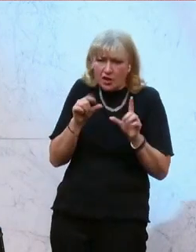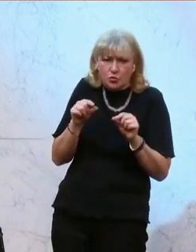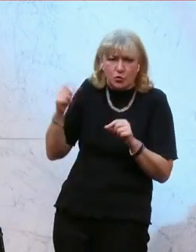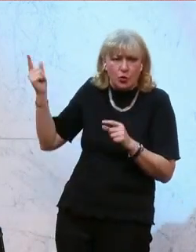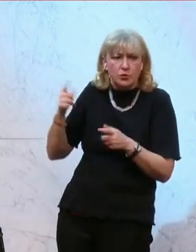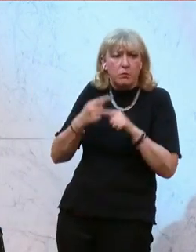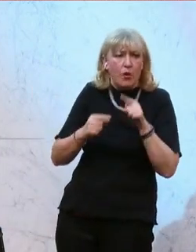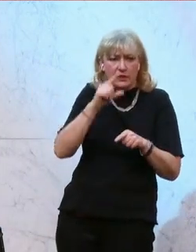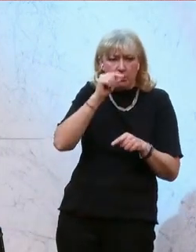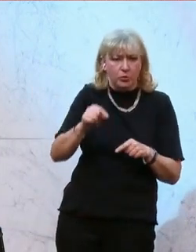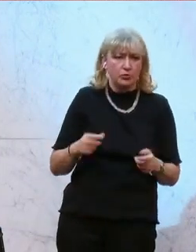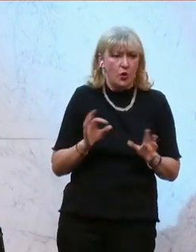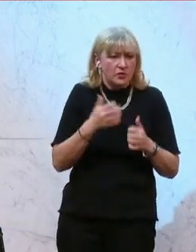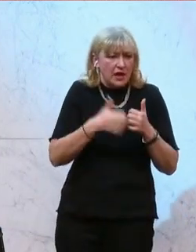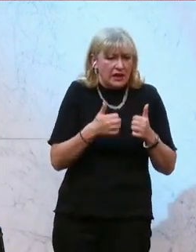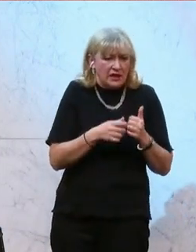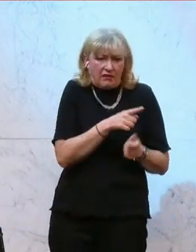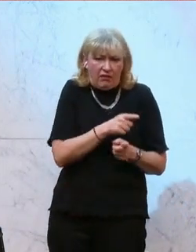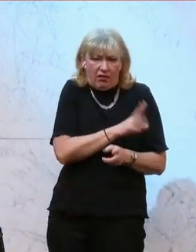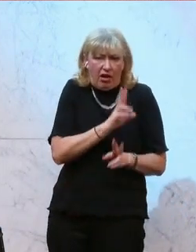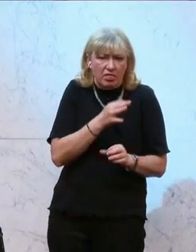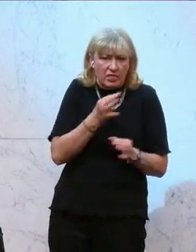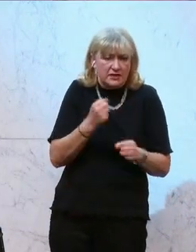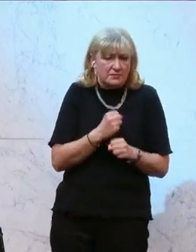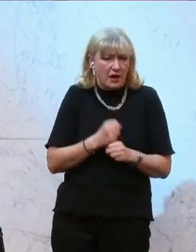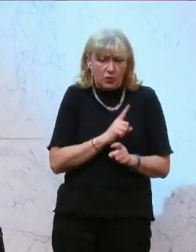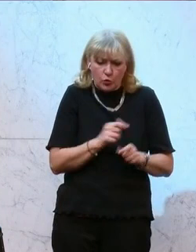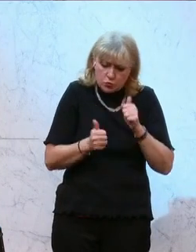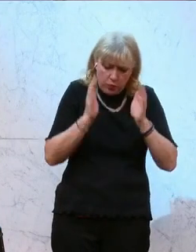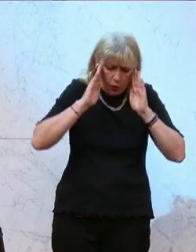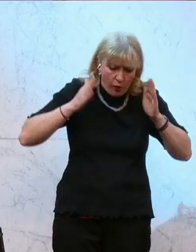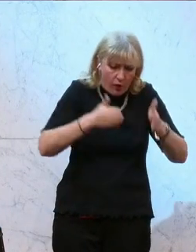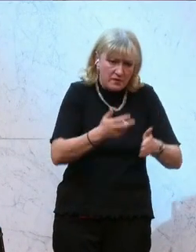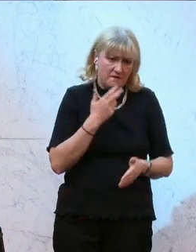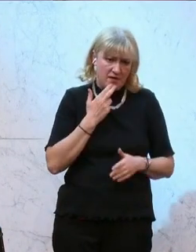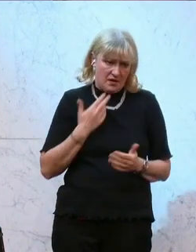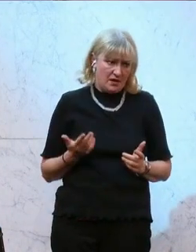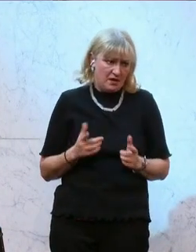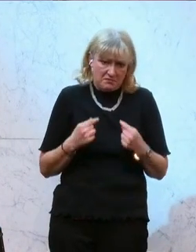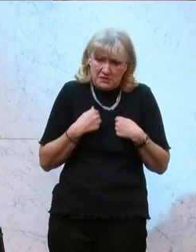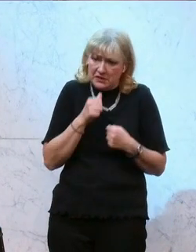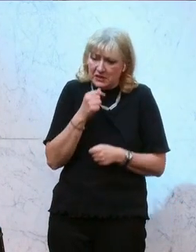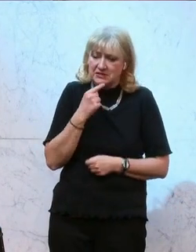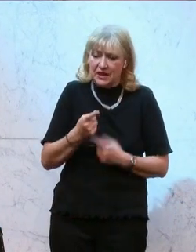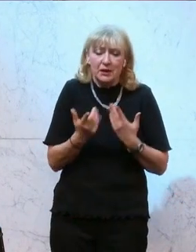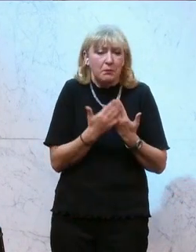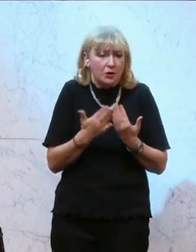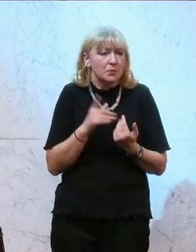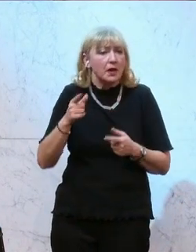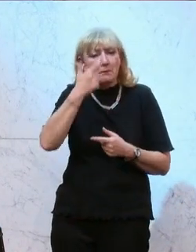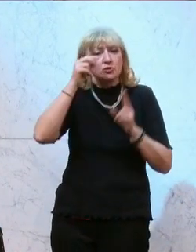Krieg können, die ihn selber wahrscheinlich verurteilen und nur ihrem Sport nachgehen wollen. Das sagen nicht wir, sondern zum Beispiel auch